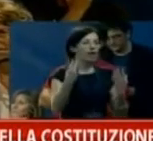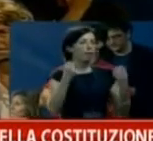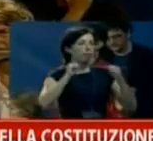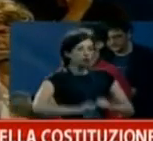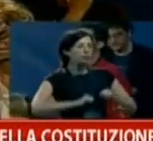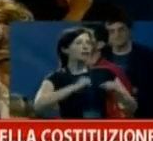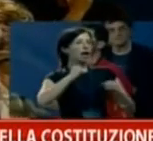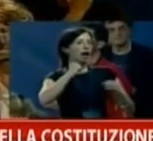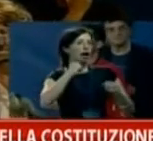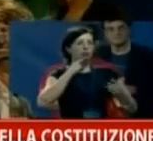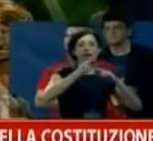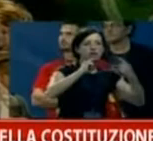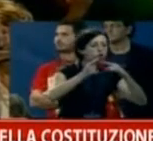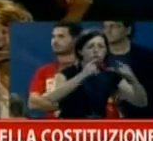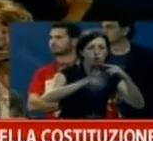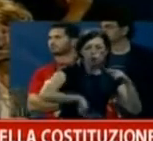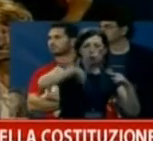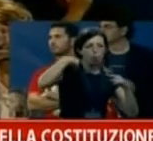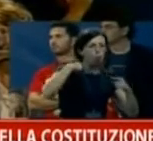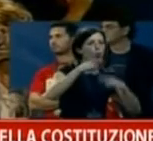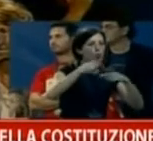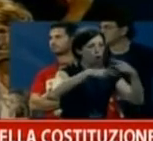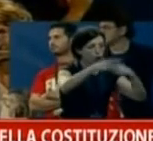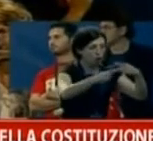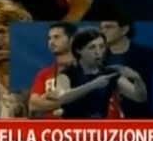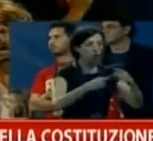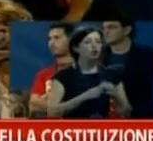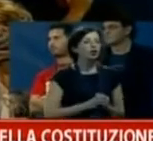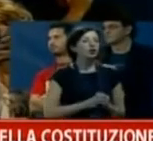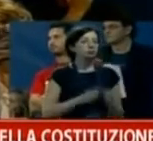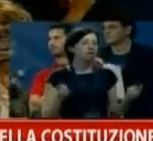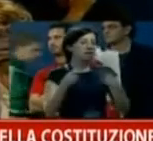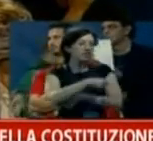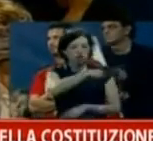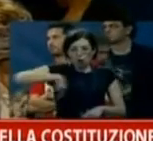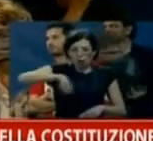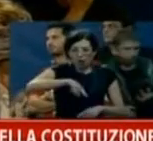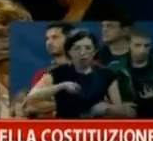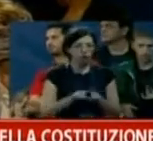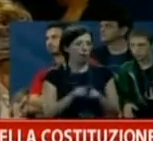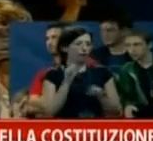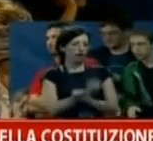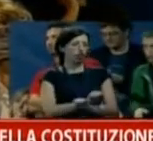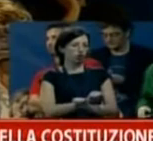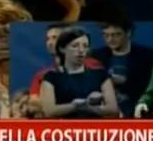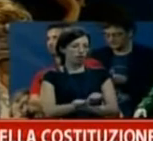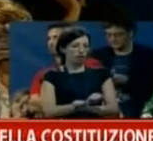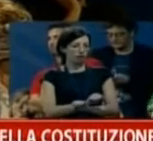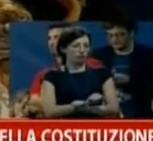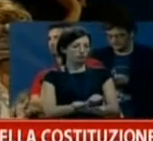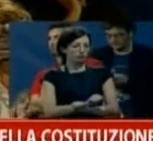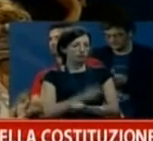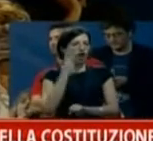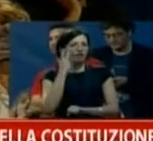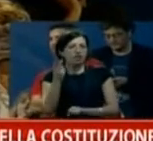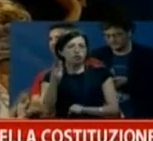lungo termine. Noi siamo diventati prigionieri di che cosa? Ma avete visto come si è svolta la vita politica